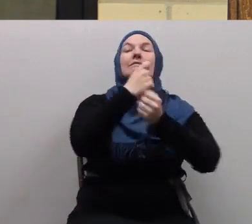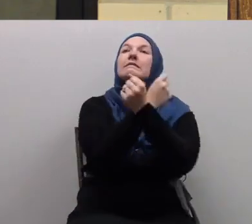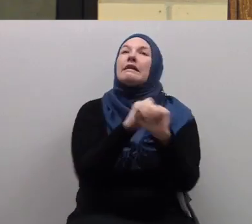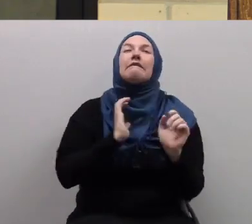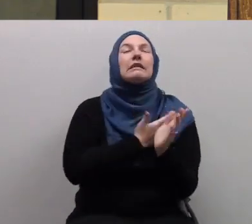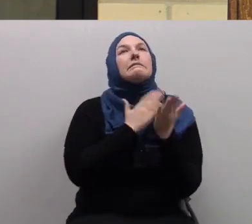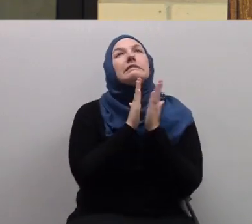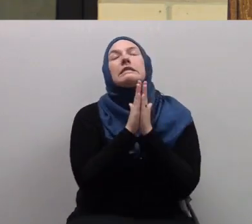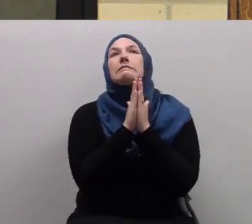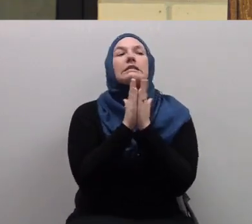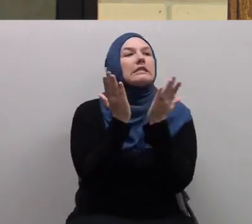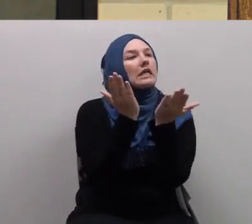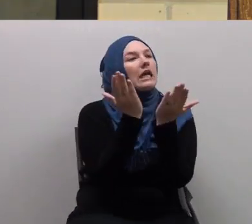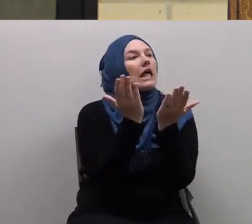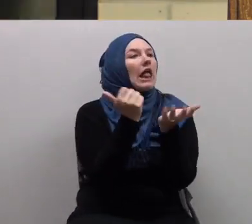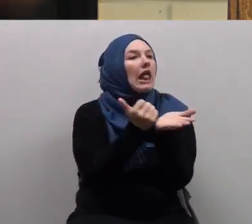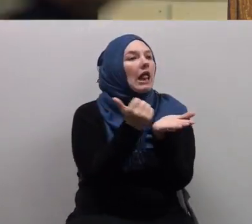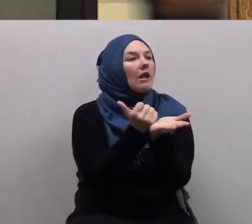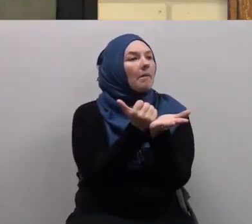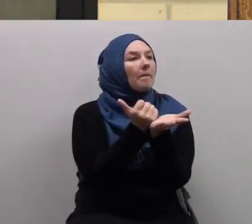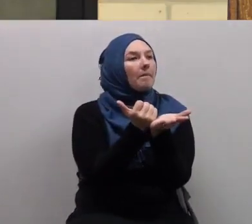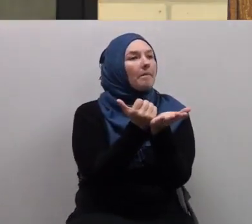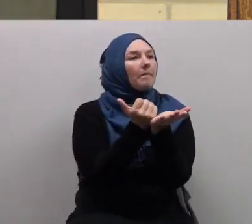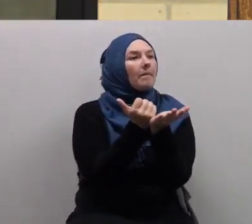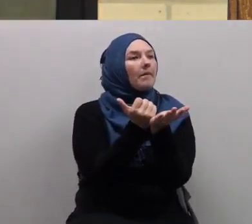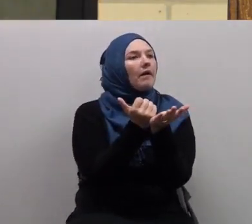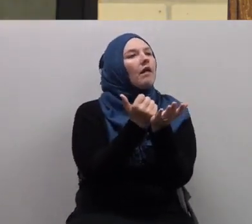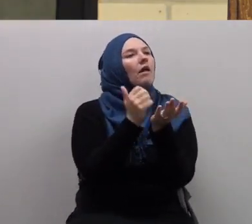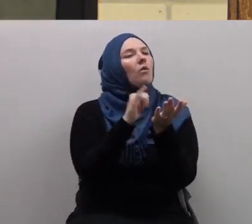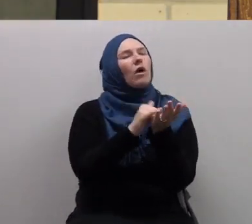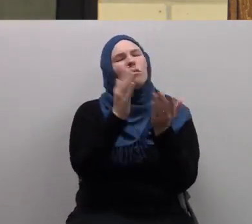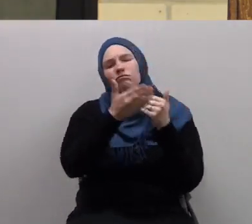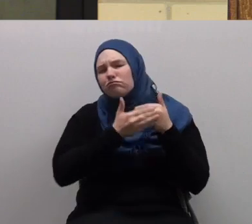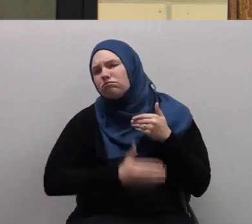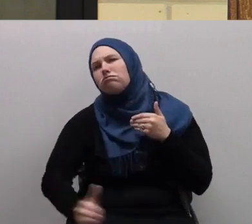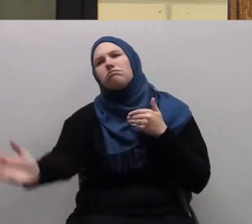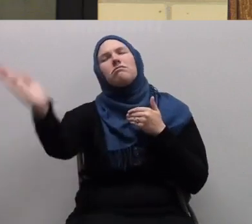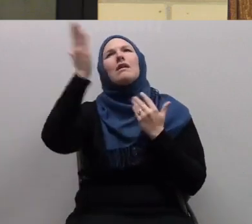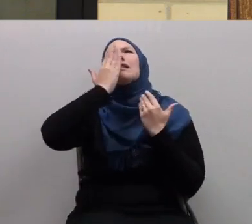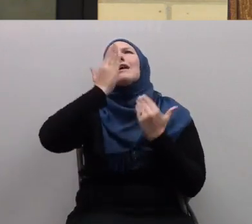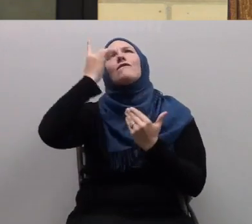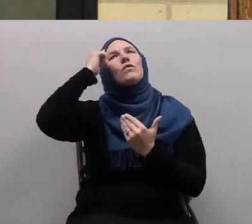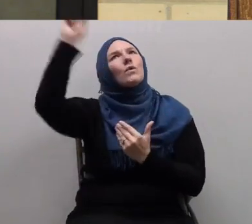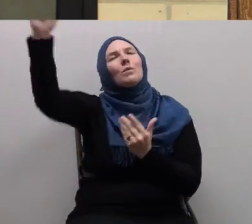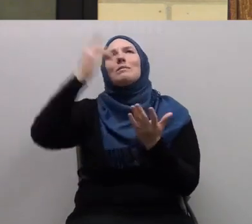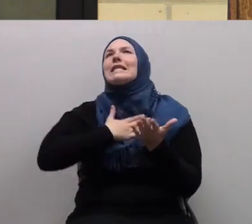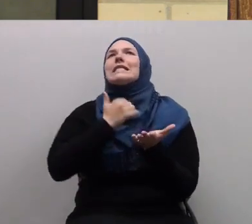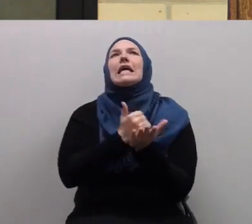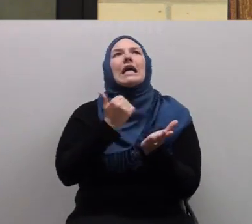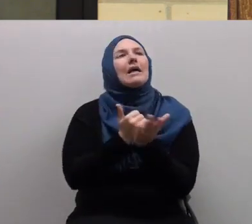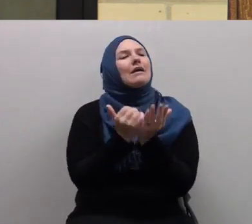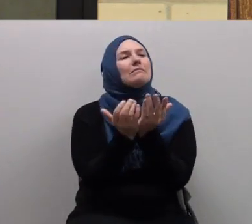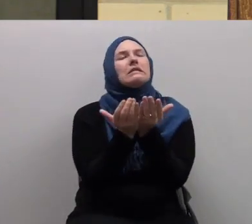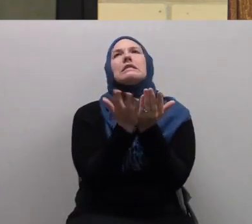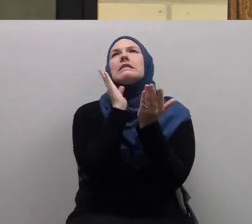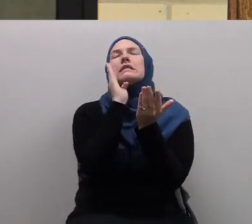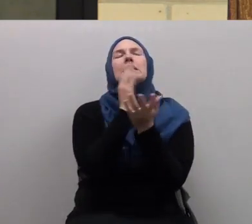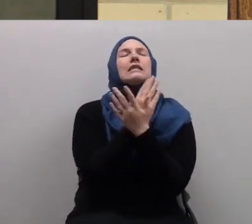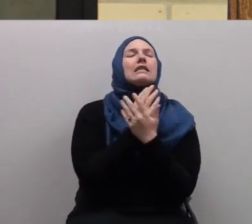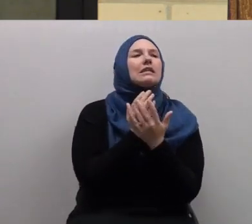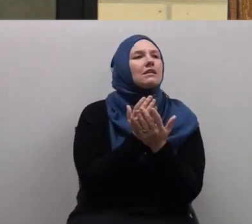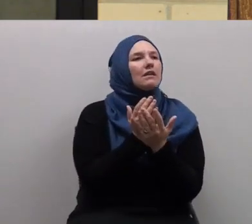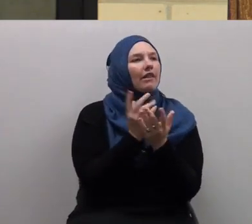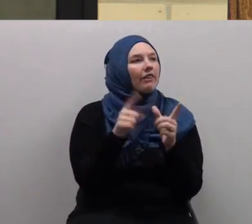time, we will forever be grateful to you. لَنَكُونَنَّ مِنَ الشَّاكِرِينَ